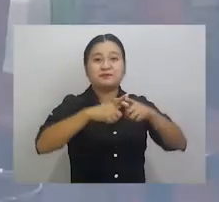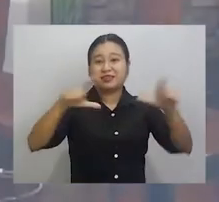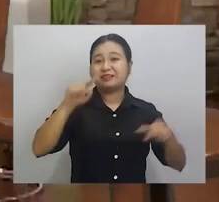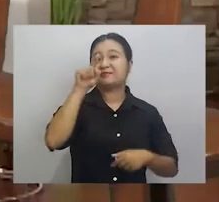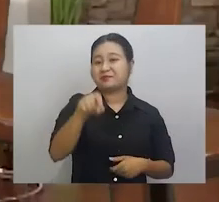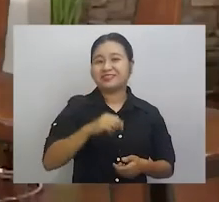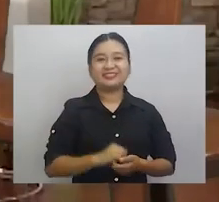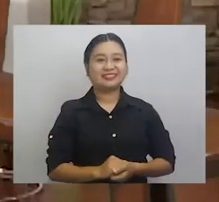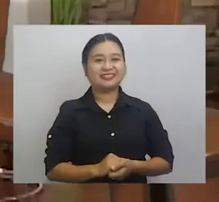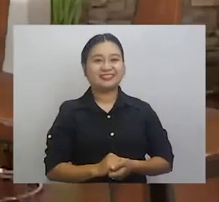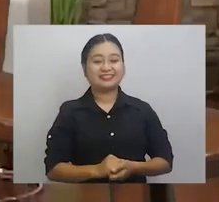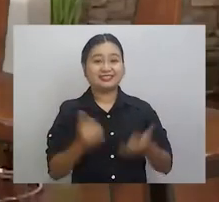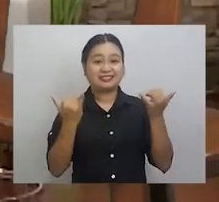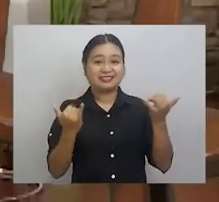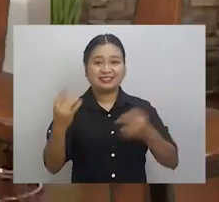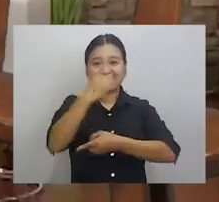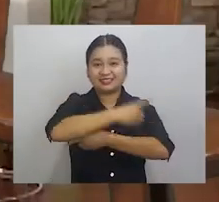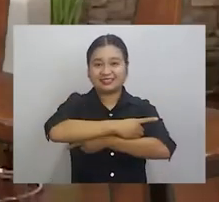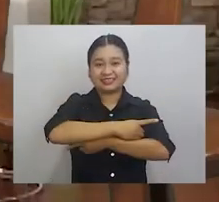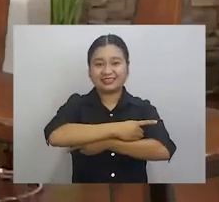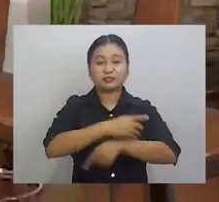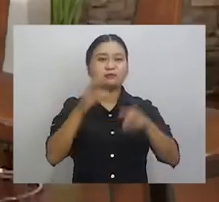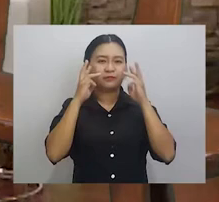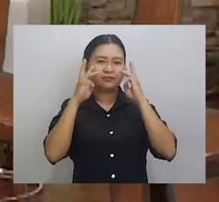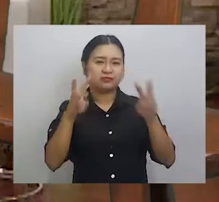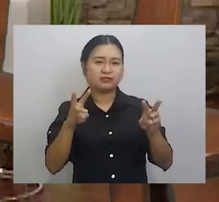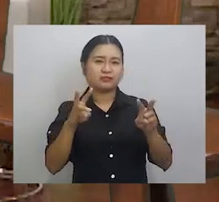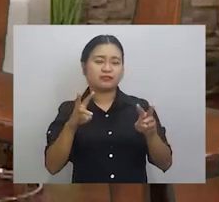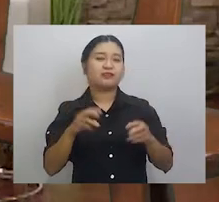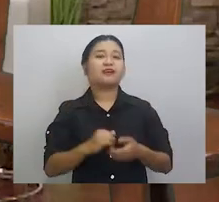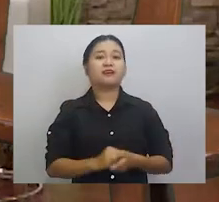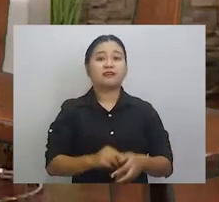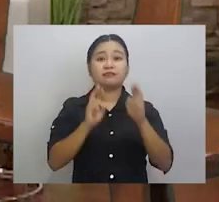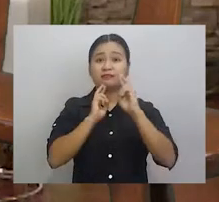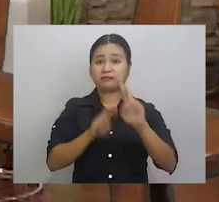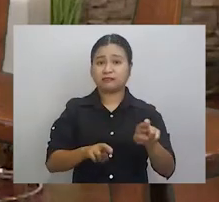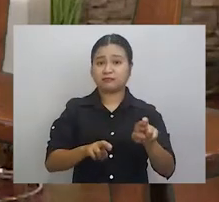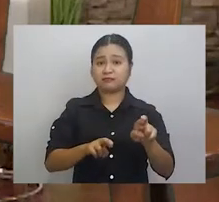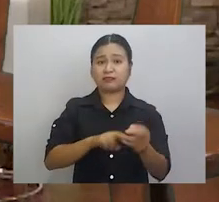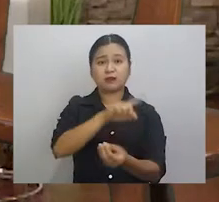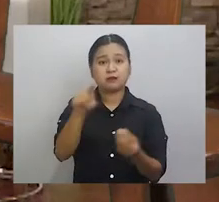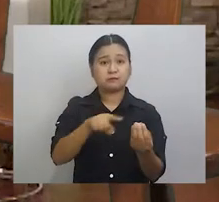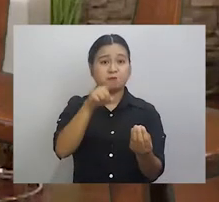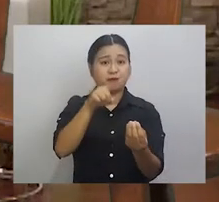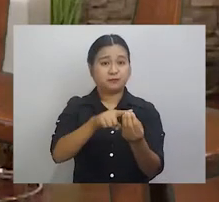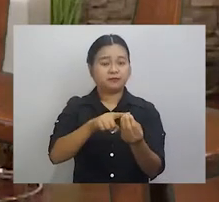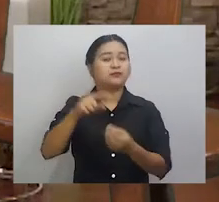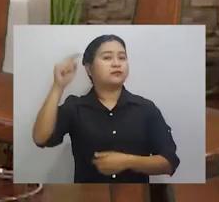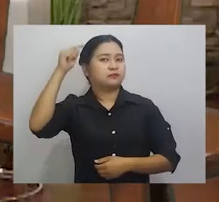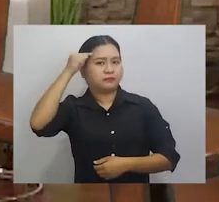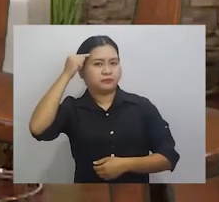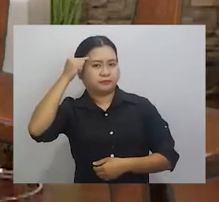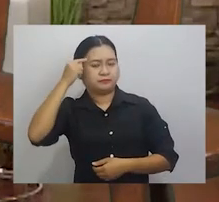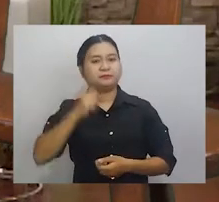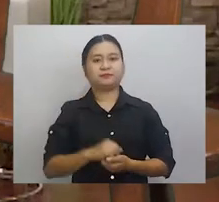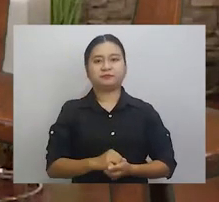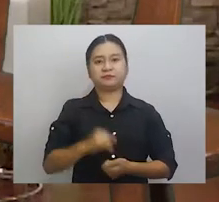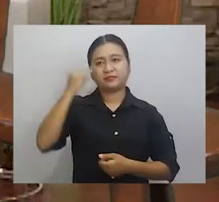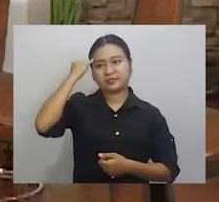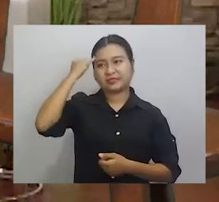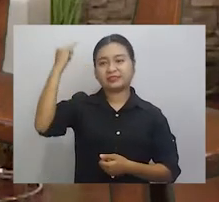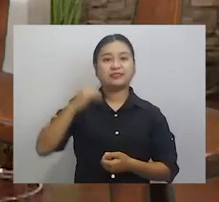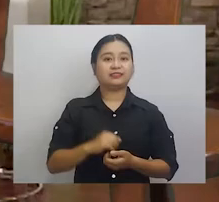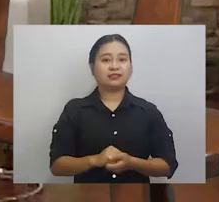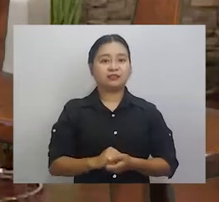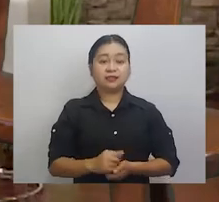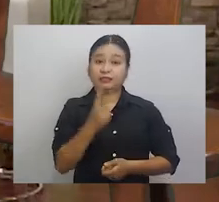Sa araw na ito, tunghayan natin ang magbibigay ng reaksyon tungkol sa kanilang kaisipan. Tingnan natin kung ito ba